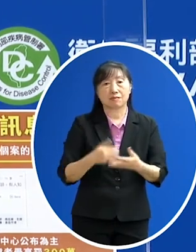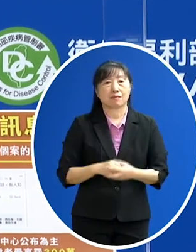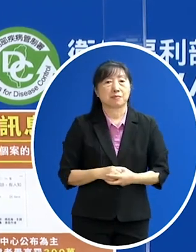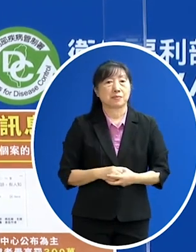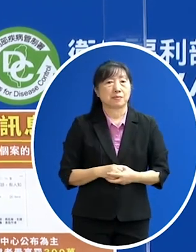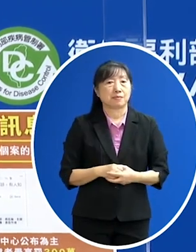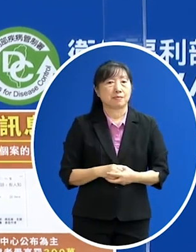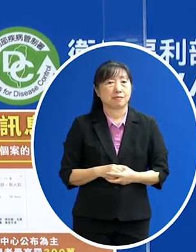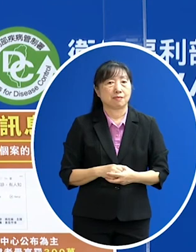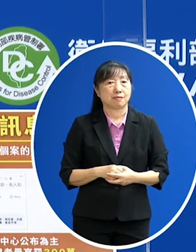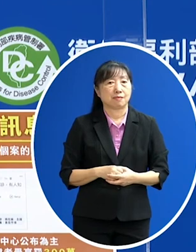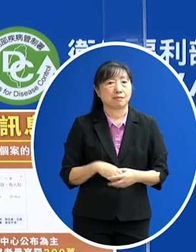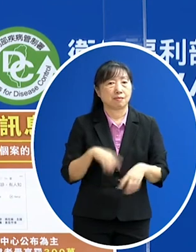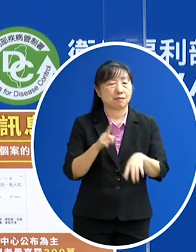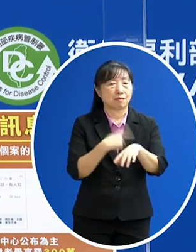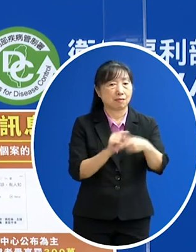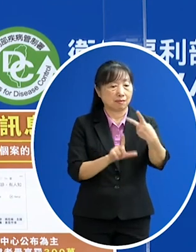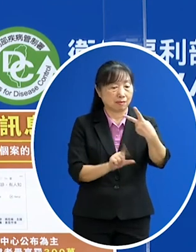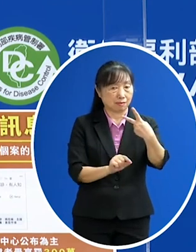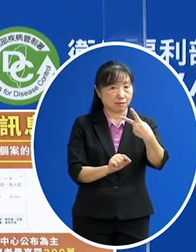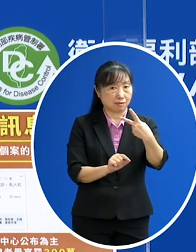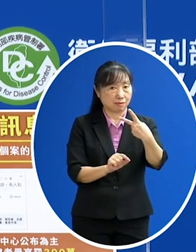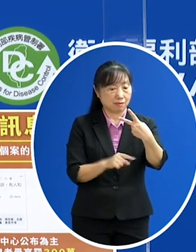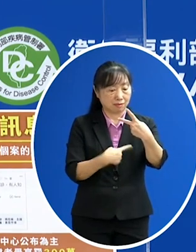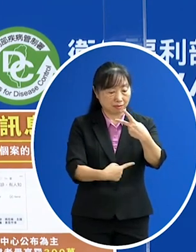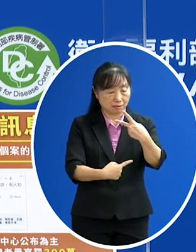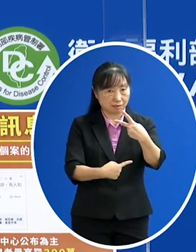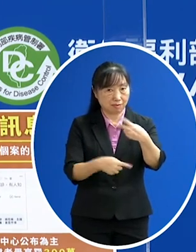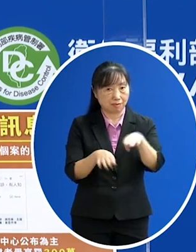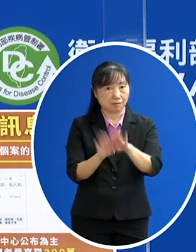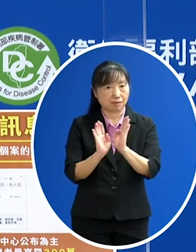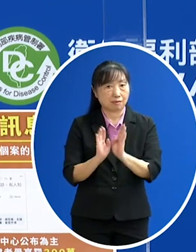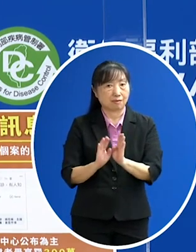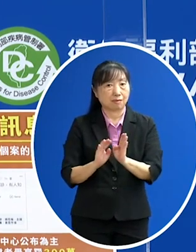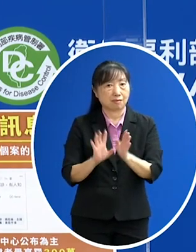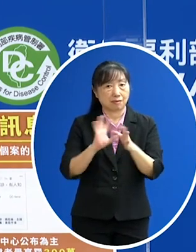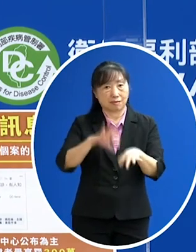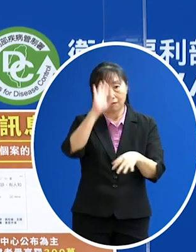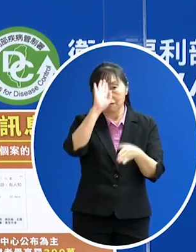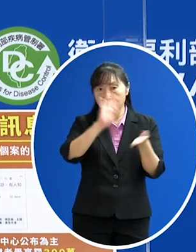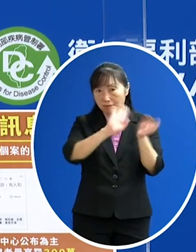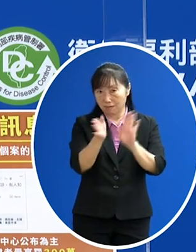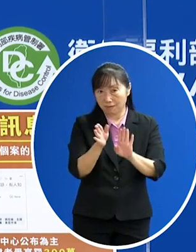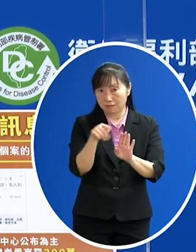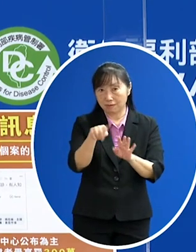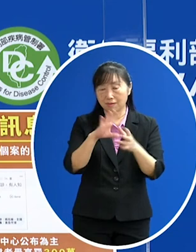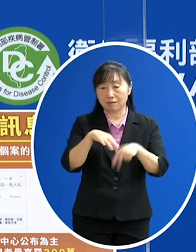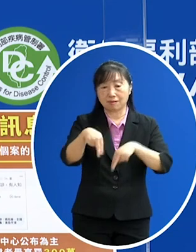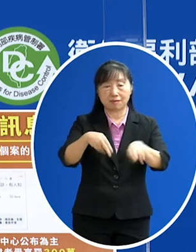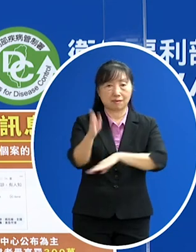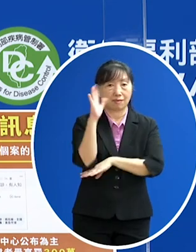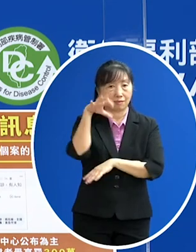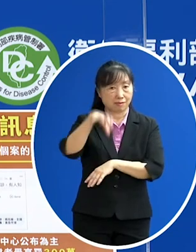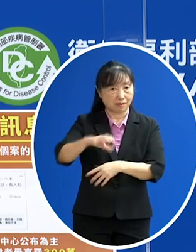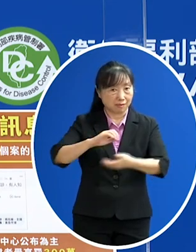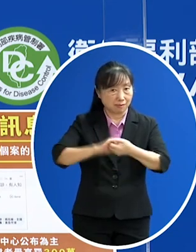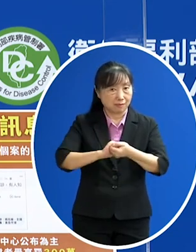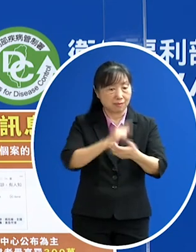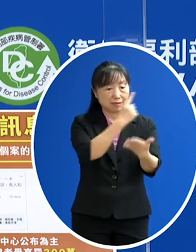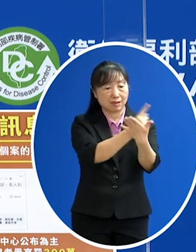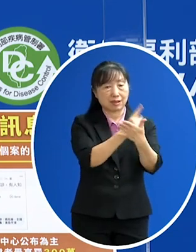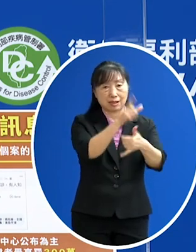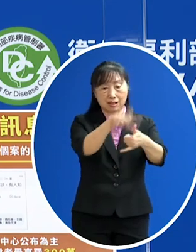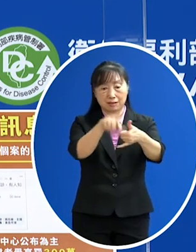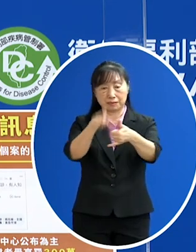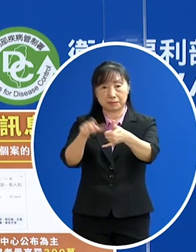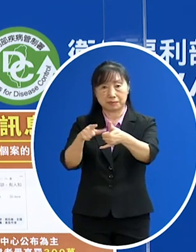，说从今年的2月1号开始，因为疫情的关系，所以行政院有决议每人要